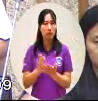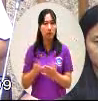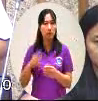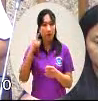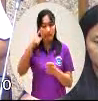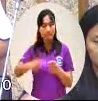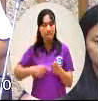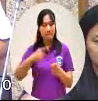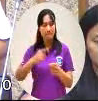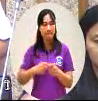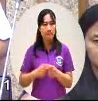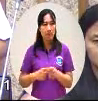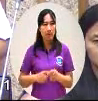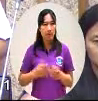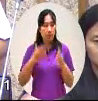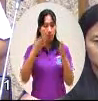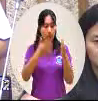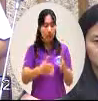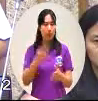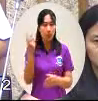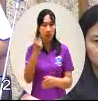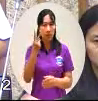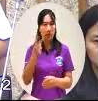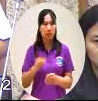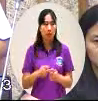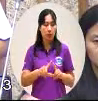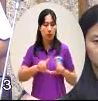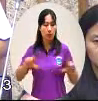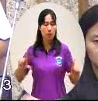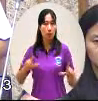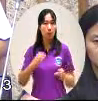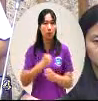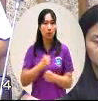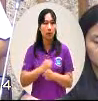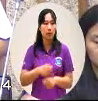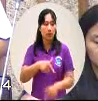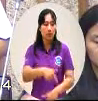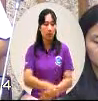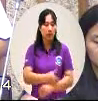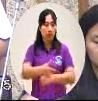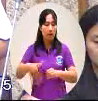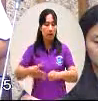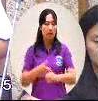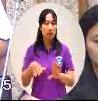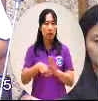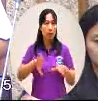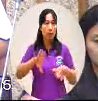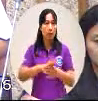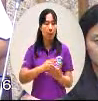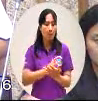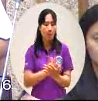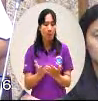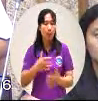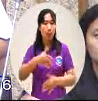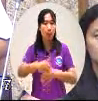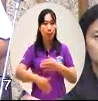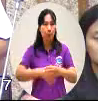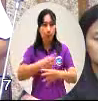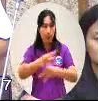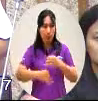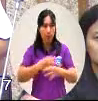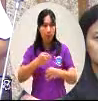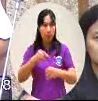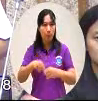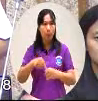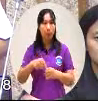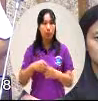有2个方向要做。第一个就是说，我们扩大办理所谓的南岛文化艺术季，啊，让邀请这个我们所谓的原住民的那种铁人